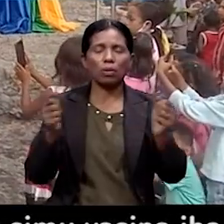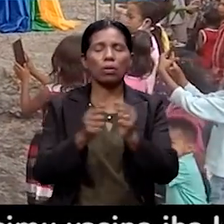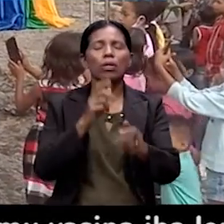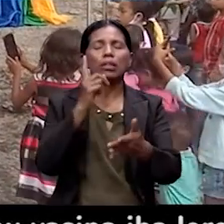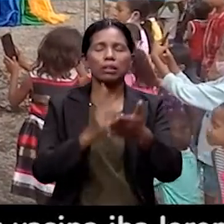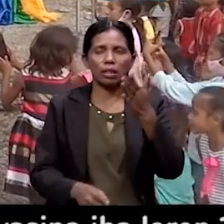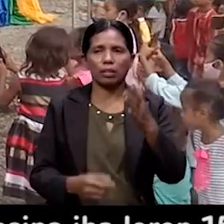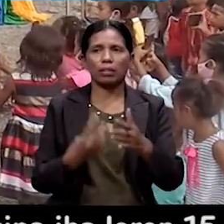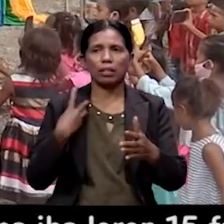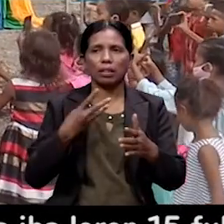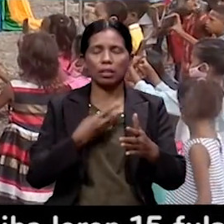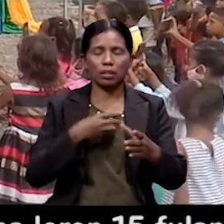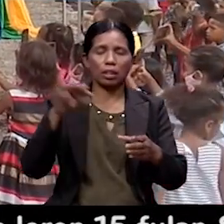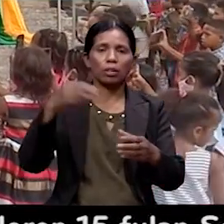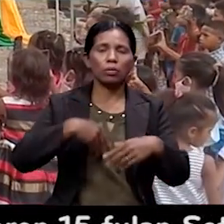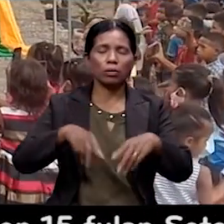Ho prego.